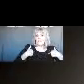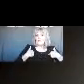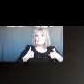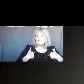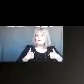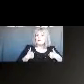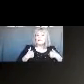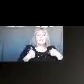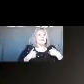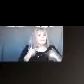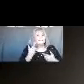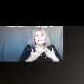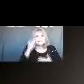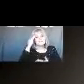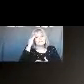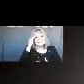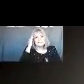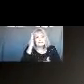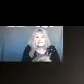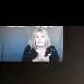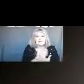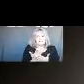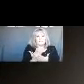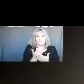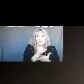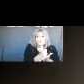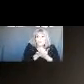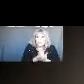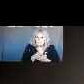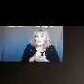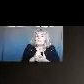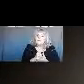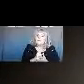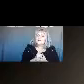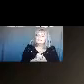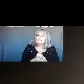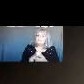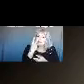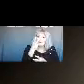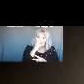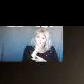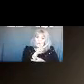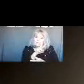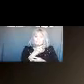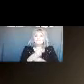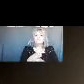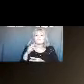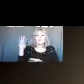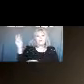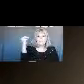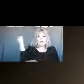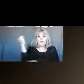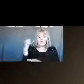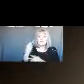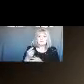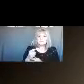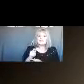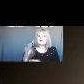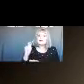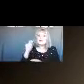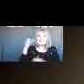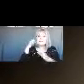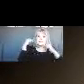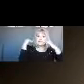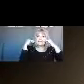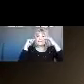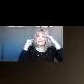hoe jy dit kan leef. As jy nog nie die hulpmiddels ontvang het nie, hier is hoe. Nou, Telegram is die wen-applikasie daar.